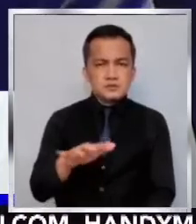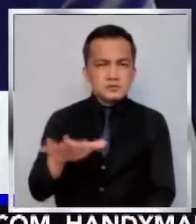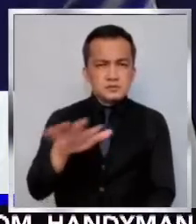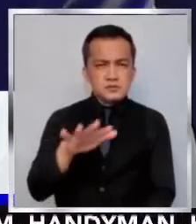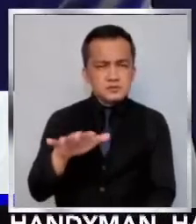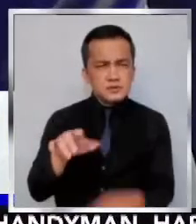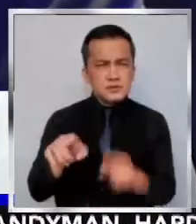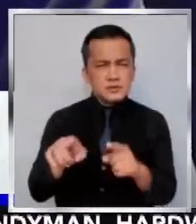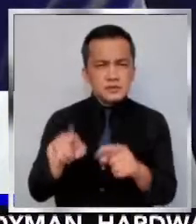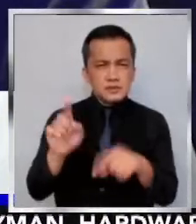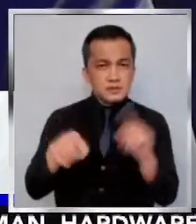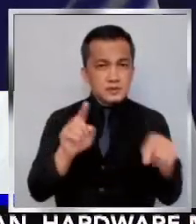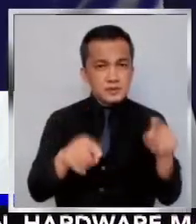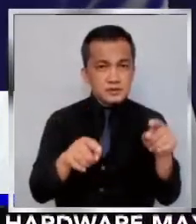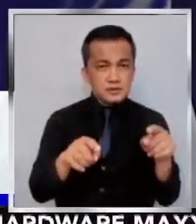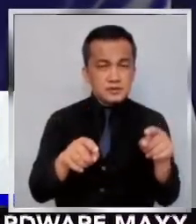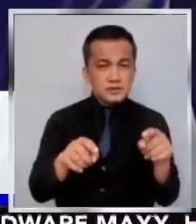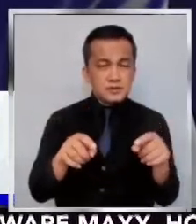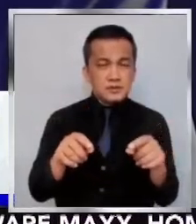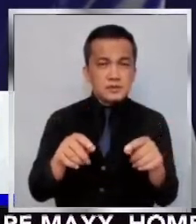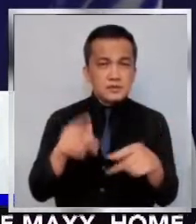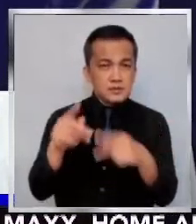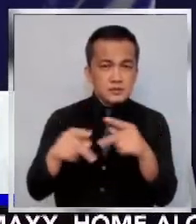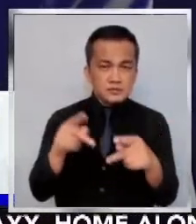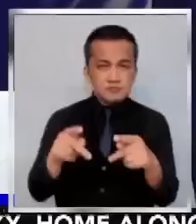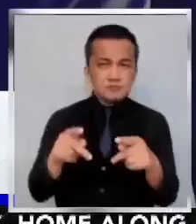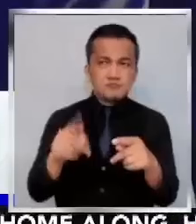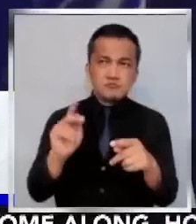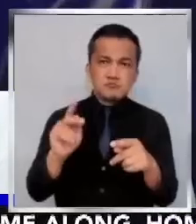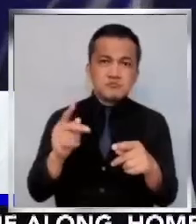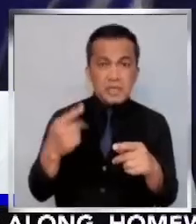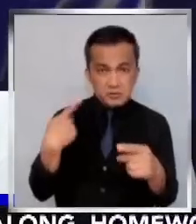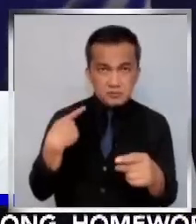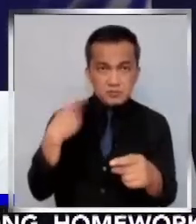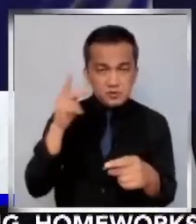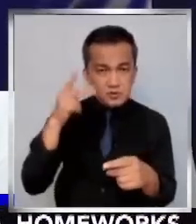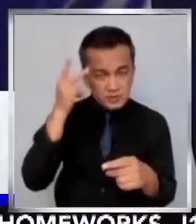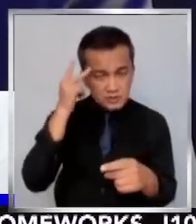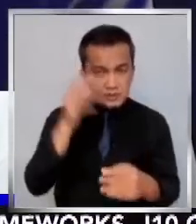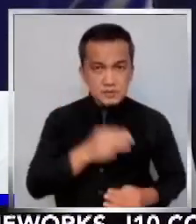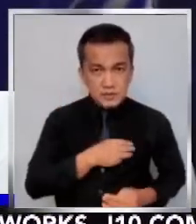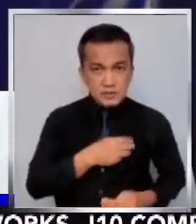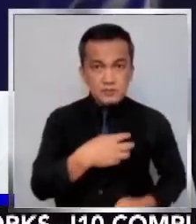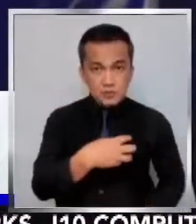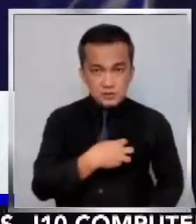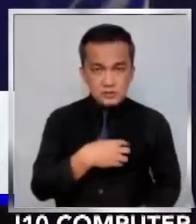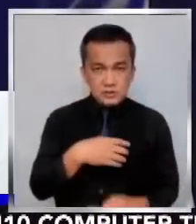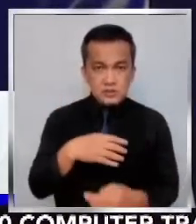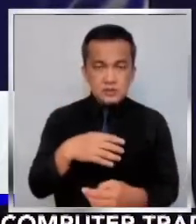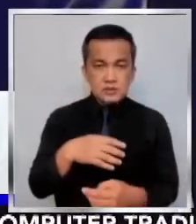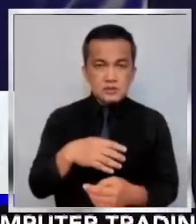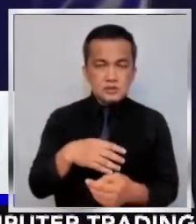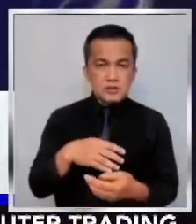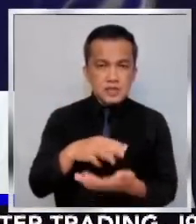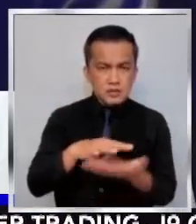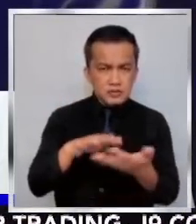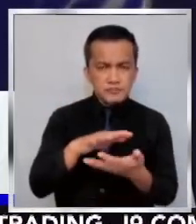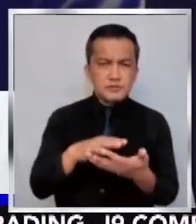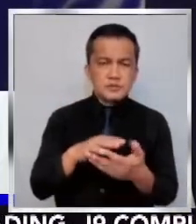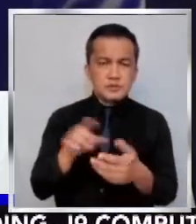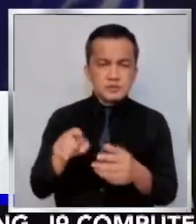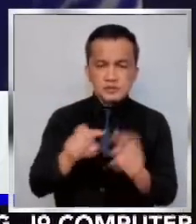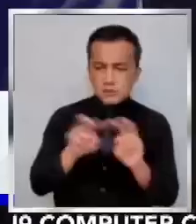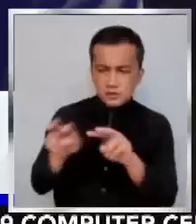different personalities, mga politiko, mga military, mga police, halo-halo. So ito mga tinitignan natin na